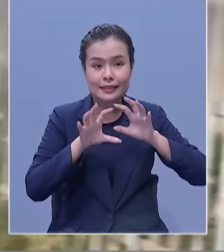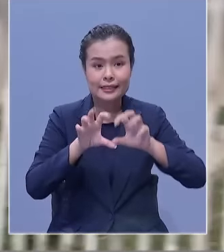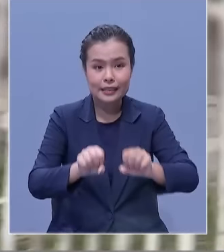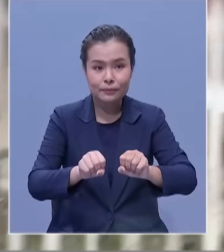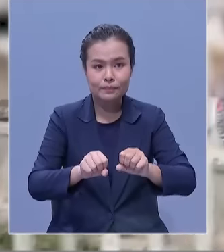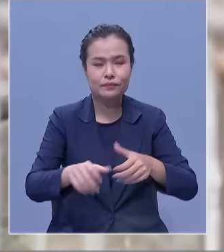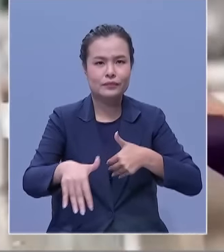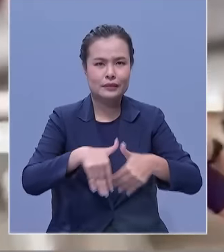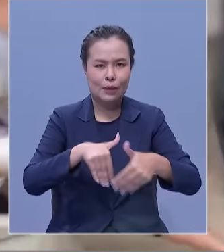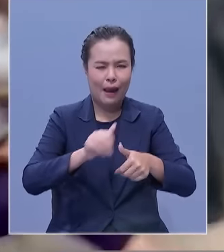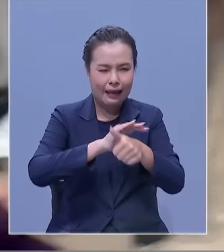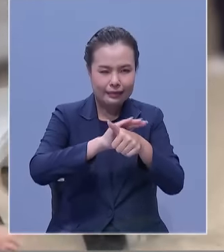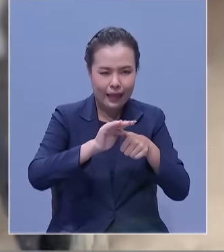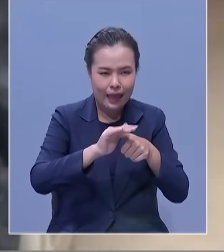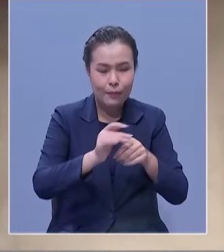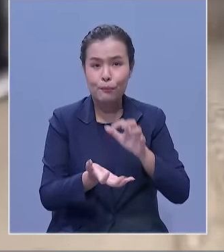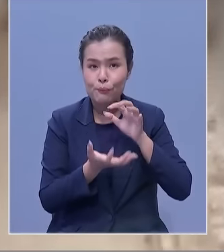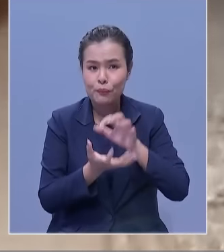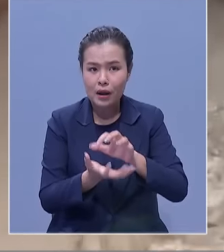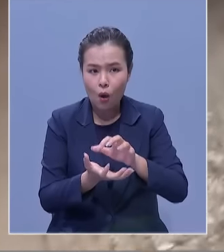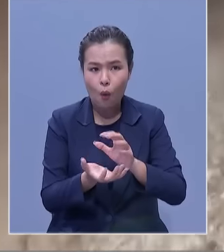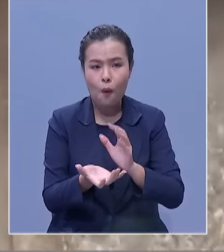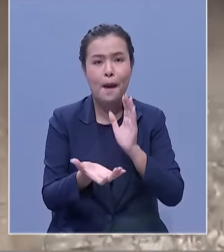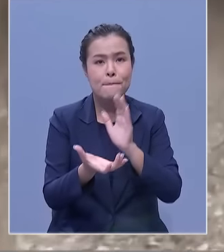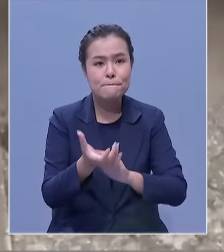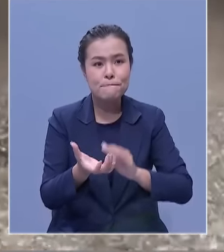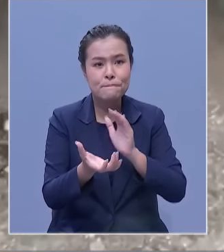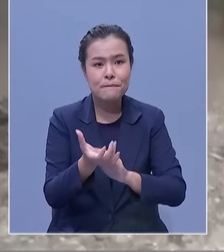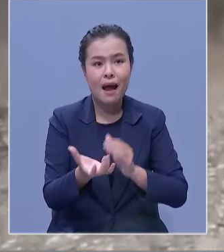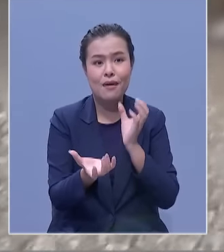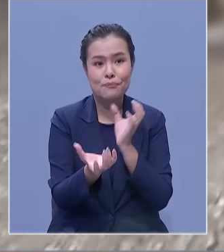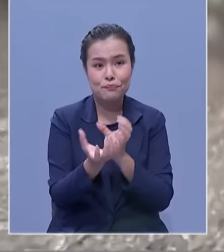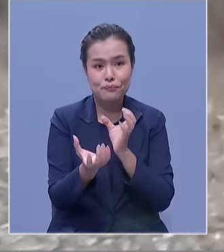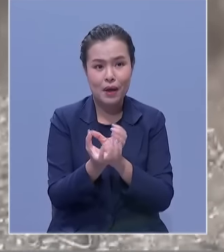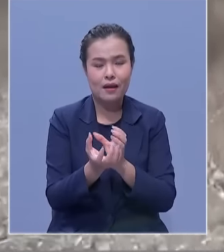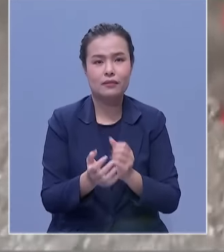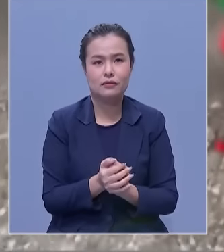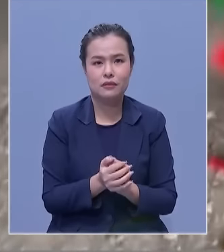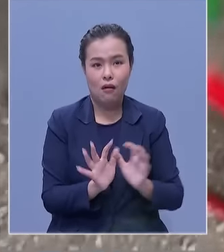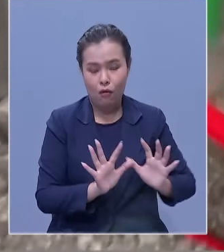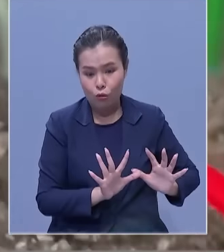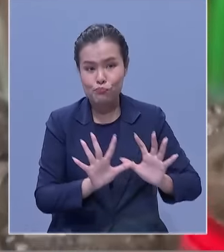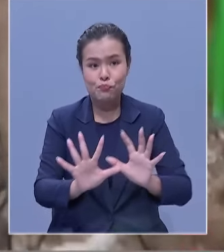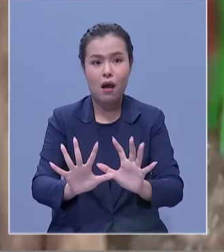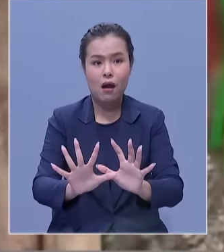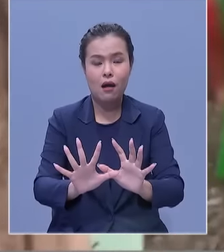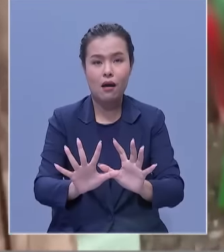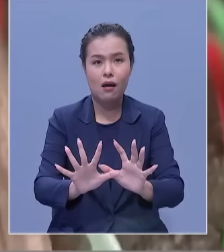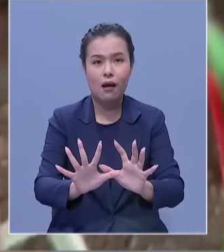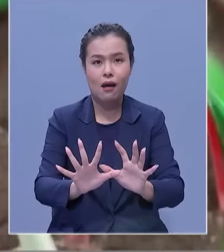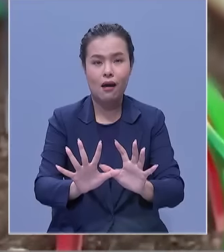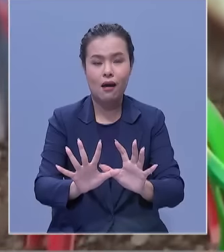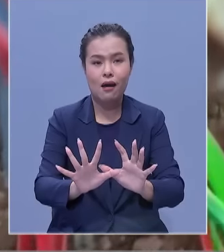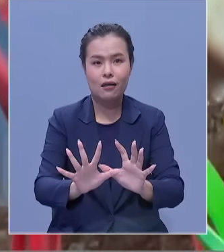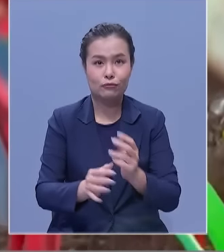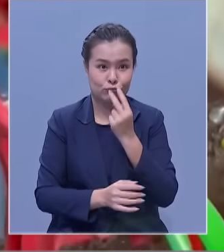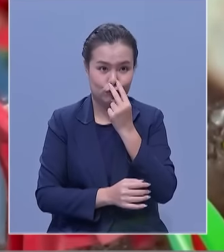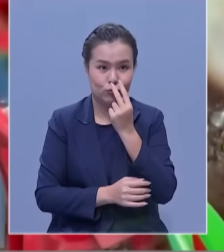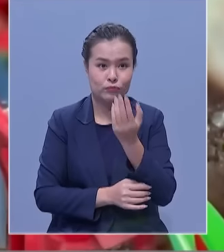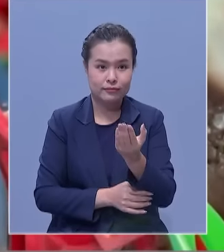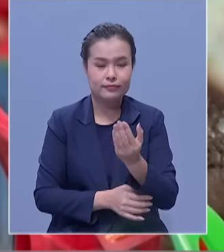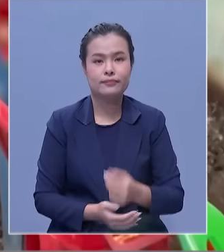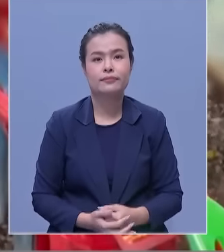าวบ้านเขาแอบเล่นกันหนูทั้งไฮโลทั้งไพ่นะคะปรากฏว่าจังหวะที่เจ้าหน้าที่บุกเข้าไปนักพนันเป็นยังไงกันบ้างไปดูเหตุ